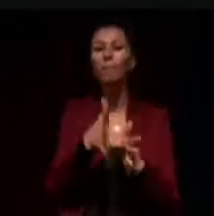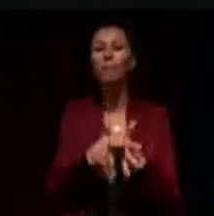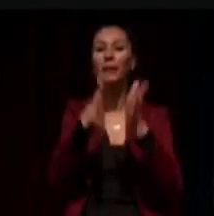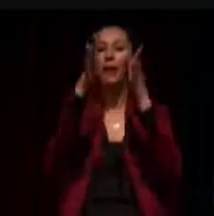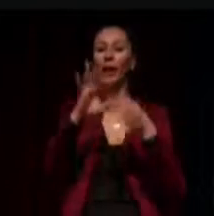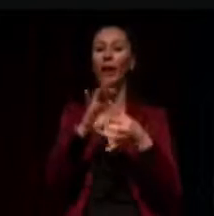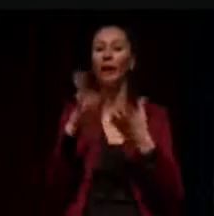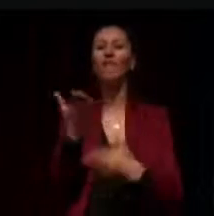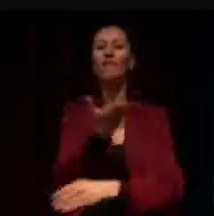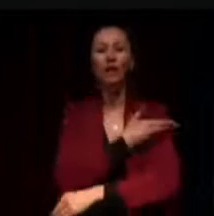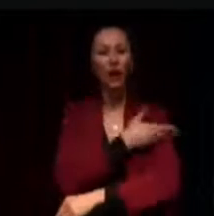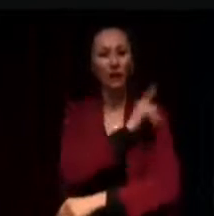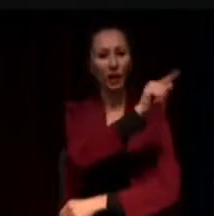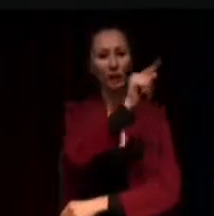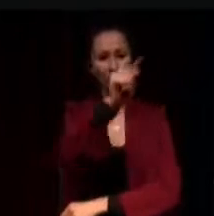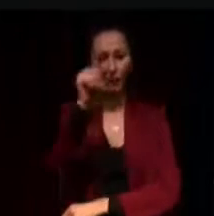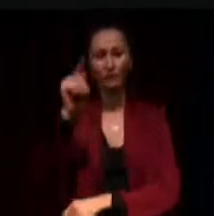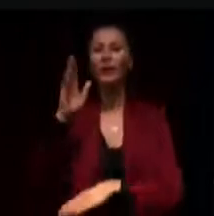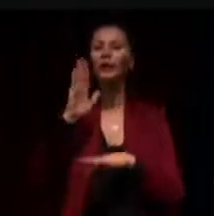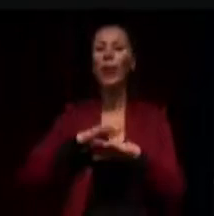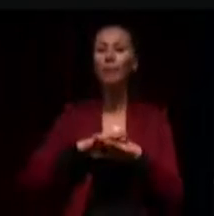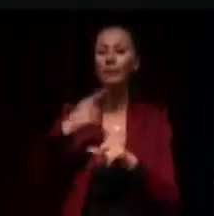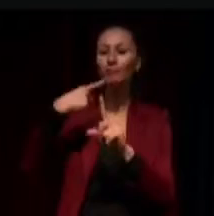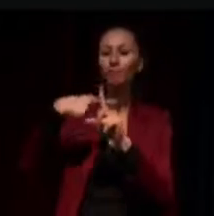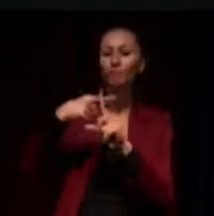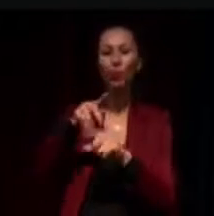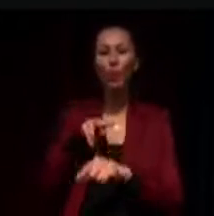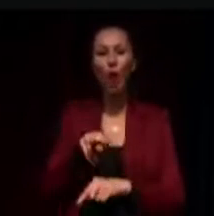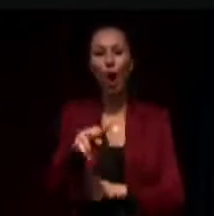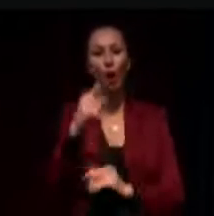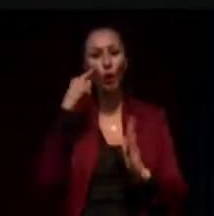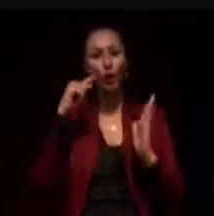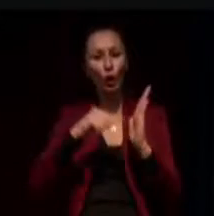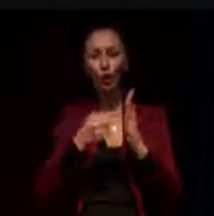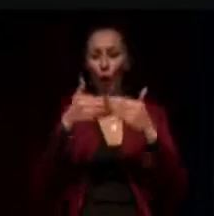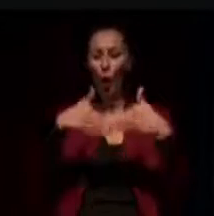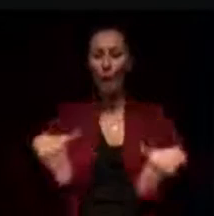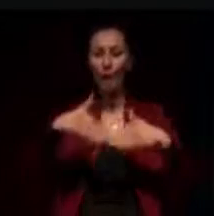ilgili vatandaşlarımıza yapıcı, yol gösterici